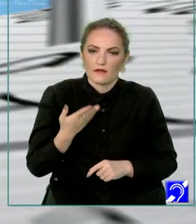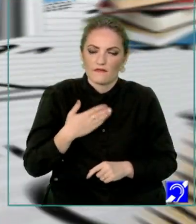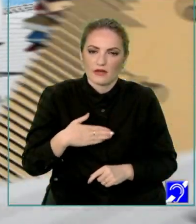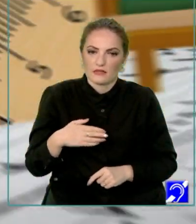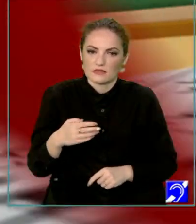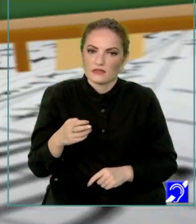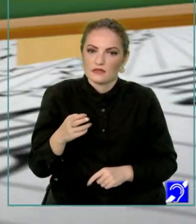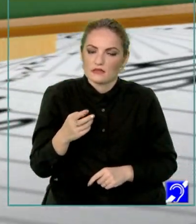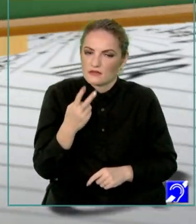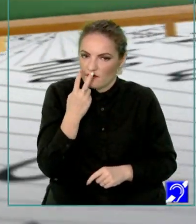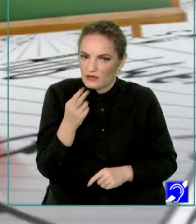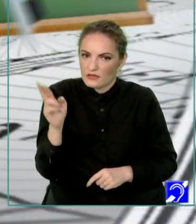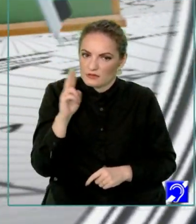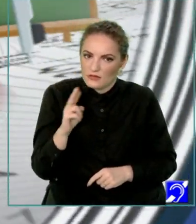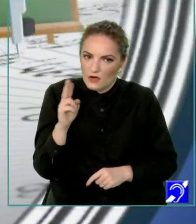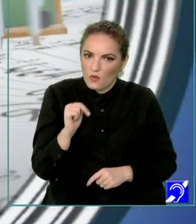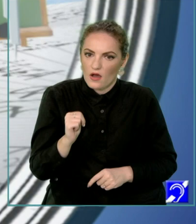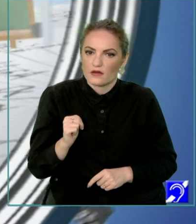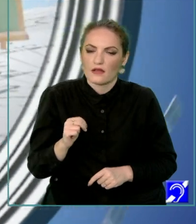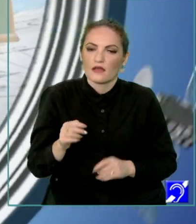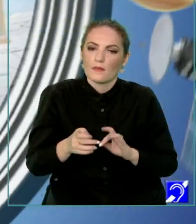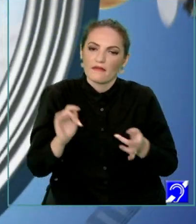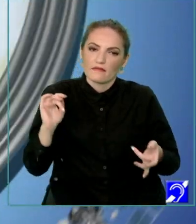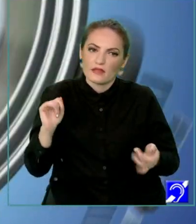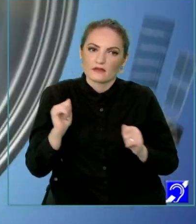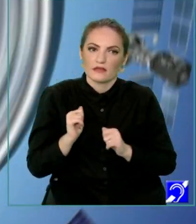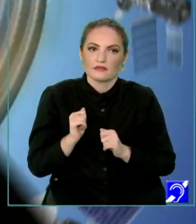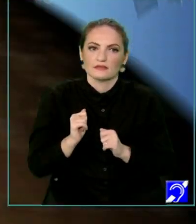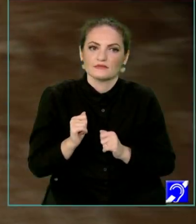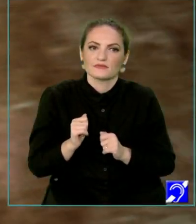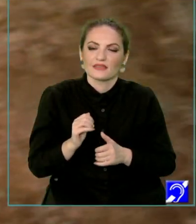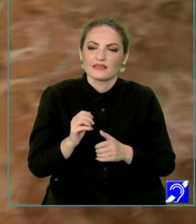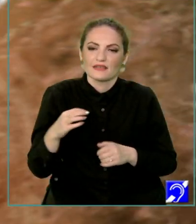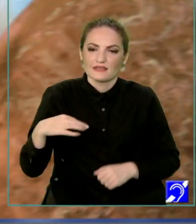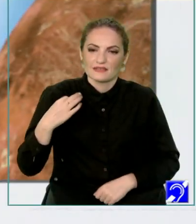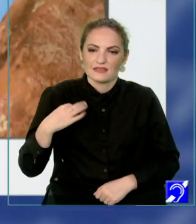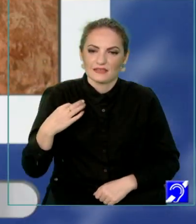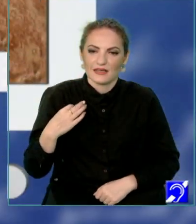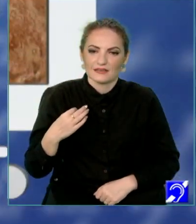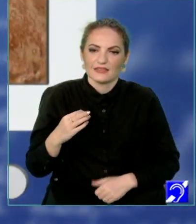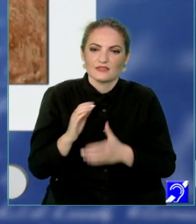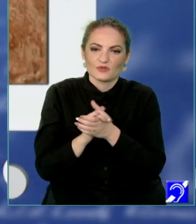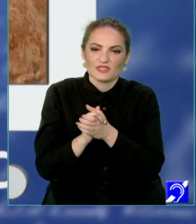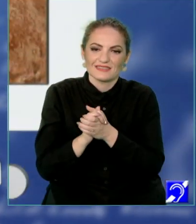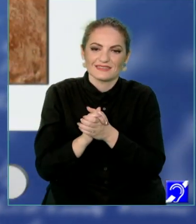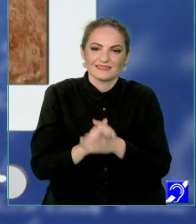disponibile pe saitul terra.ro sau pe tvrplus.ro nesănătoși și spor la studiat